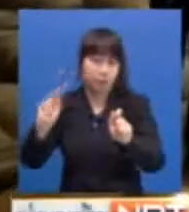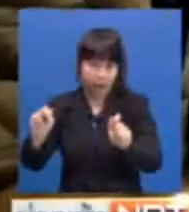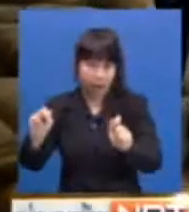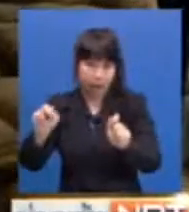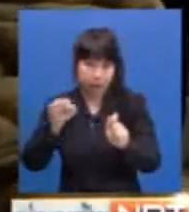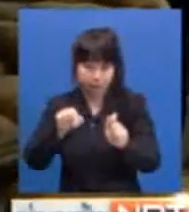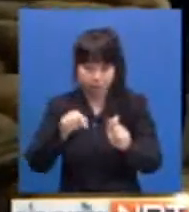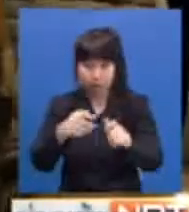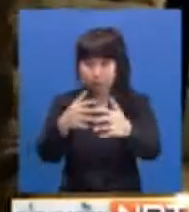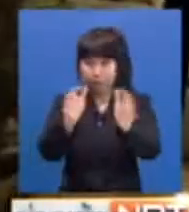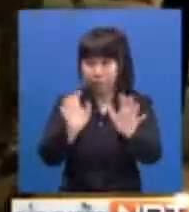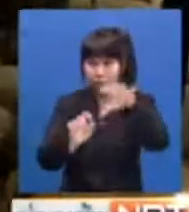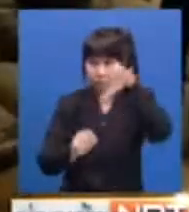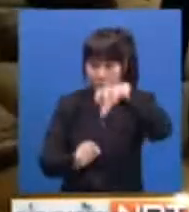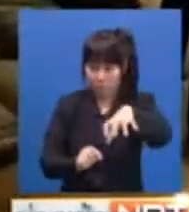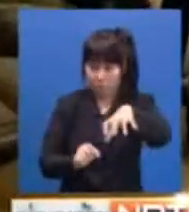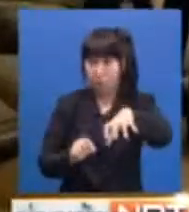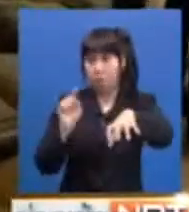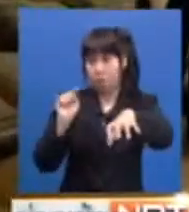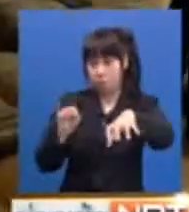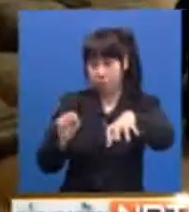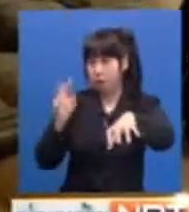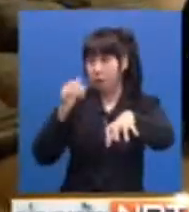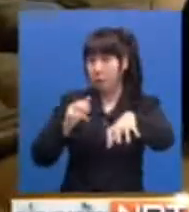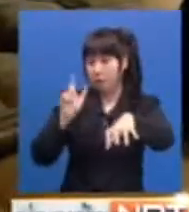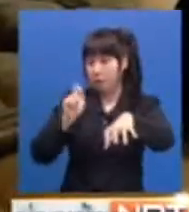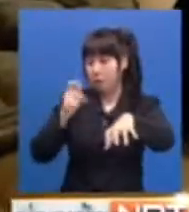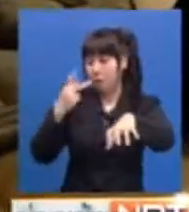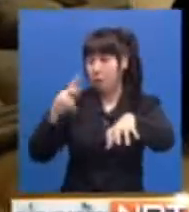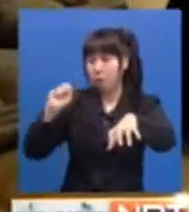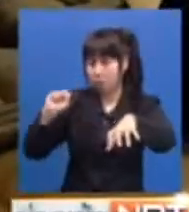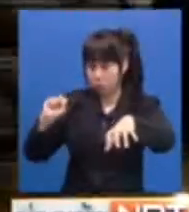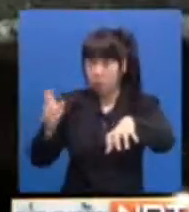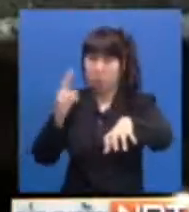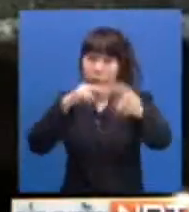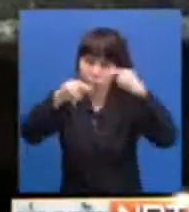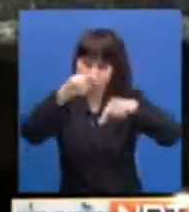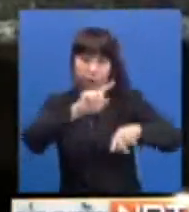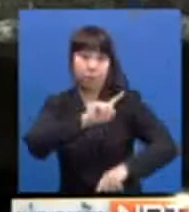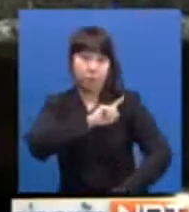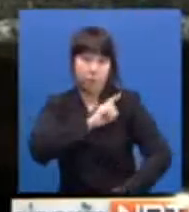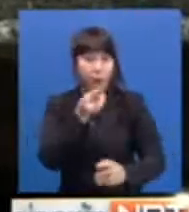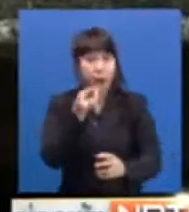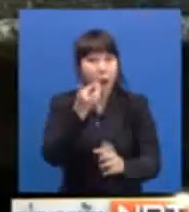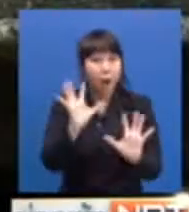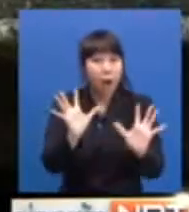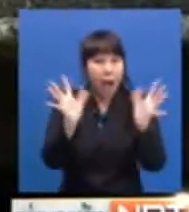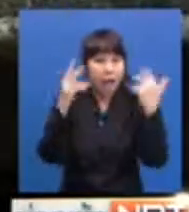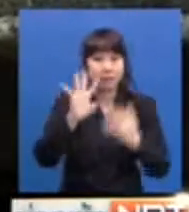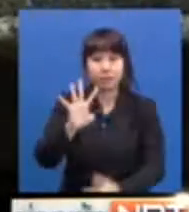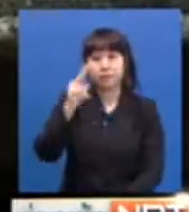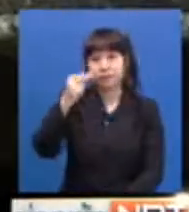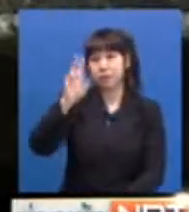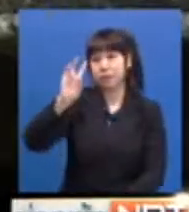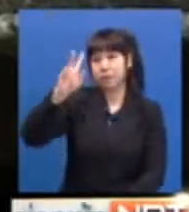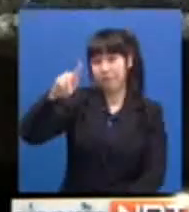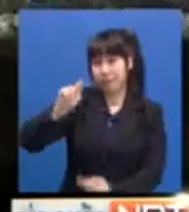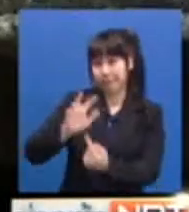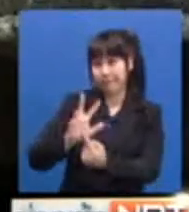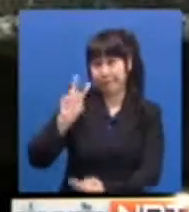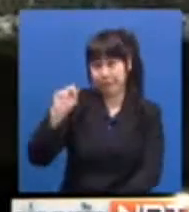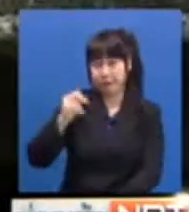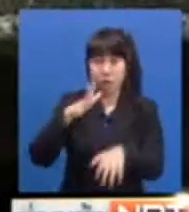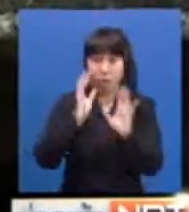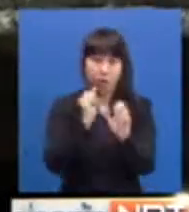คลังสินค้าในความดูแลขององค์การคลังสินค้าหรืออคสอ๋อมีข้าวหายไปค่ะ 47000ตันเจ้าหน้าที่อ.ก.ค.ศ.